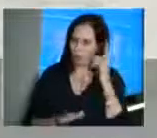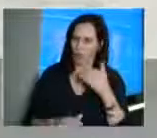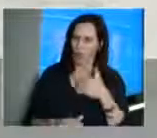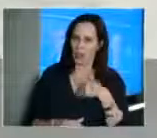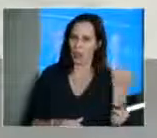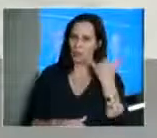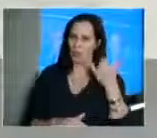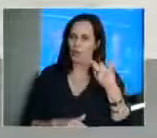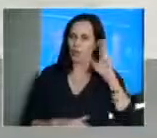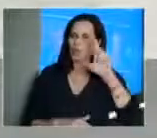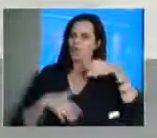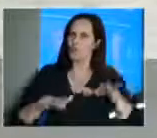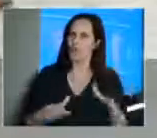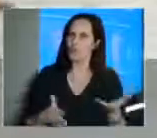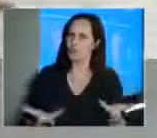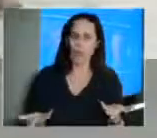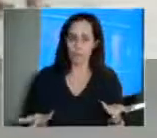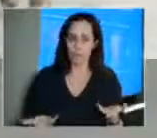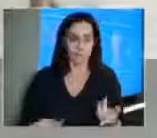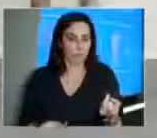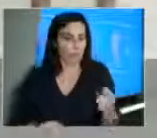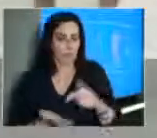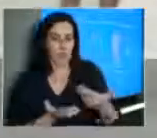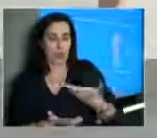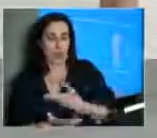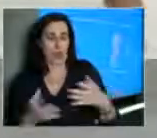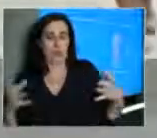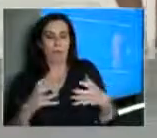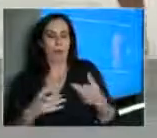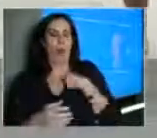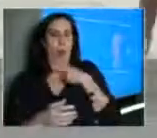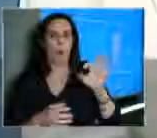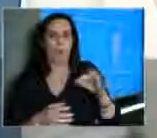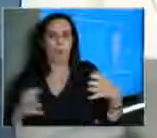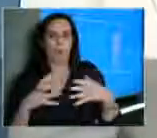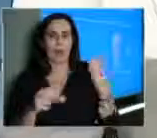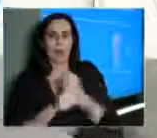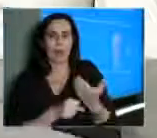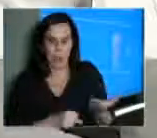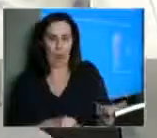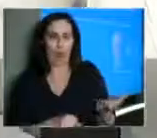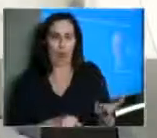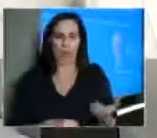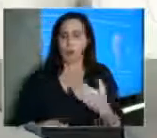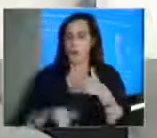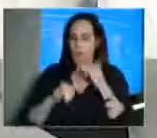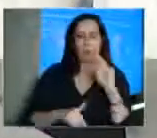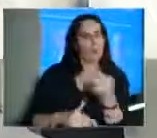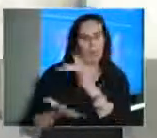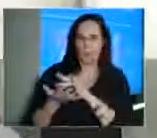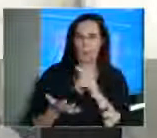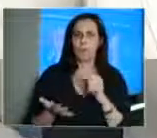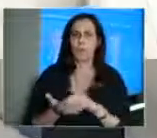שאנחנו כל הזמן יותר מ-30 מנדטים והמפלגה הגדולה ומובילים בכל הסקרים? לקחתם את המנדטים של המחנה הציוני ושלך. לא, מפני שאנחנו מביאים מכל המקומות,